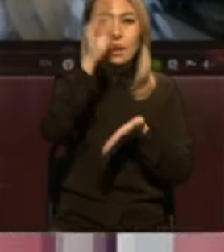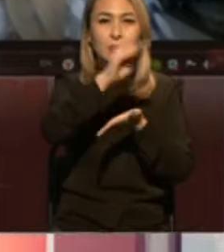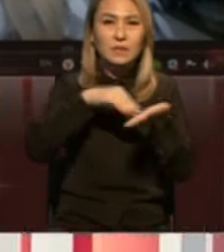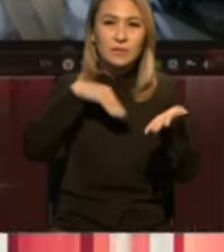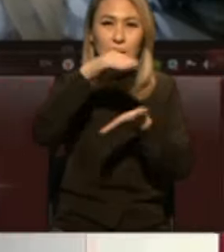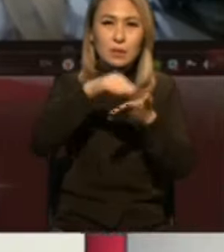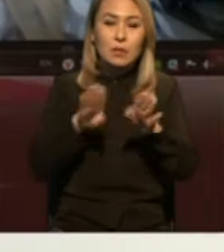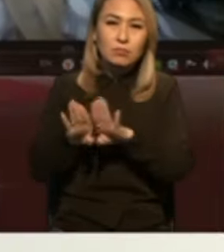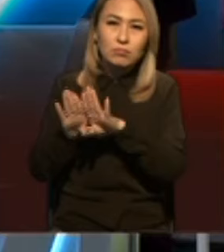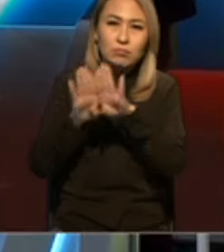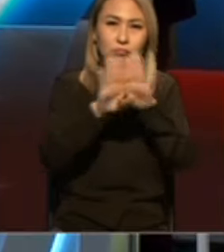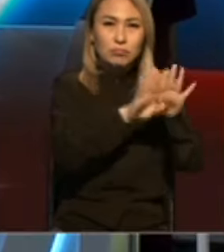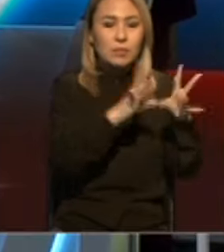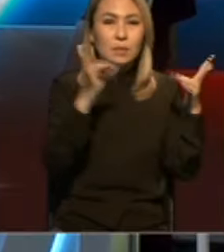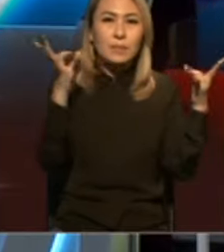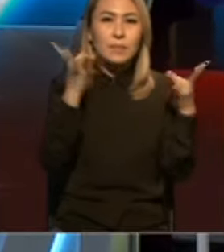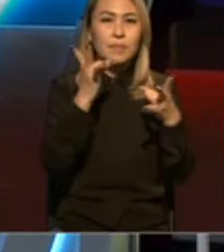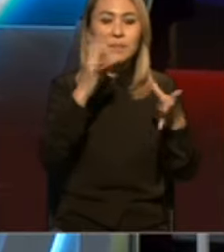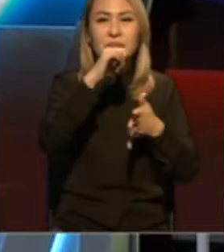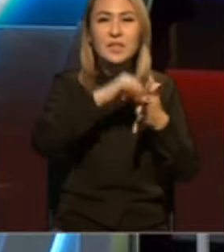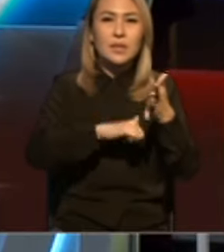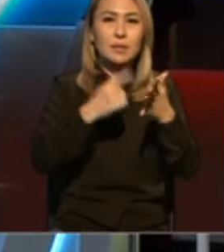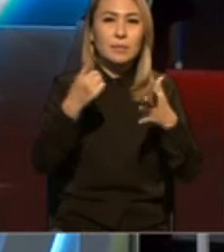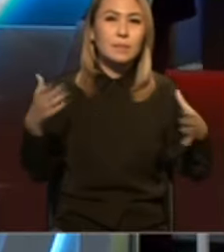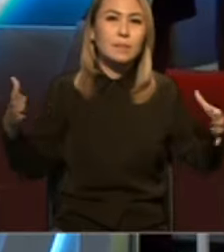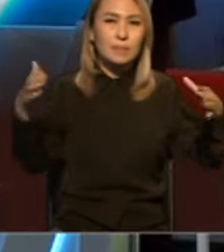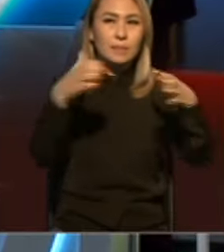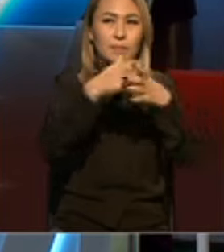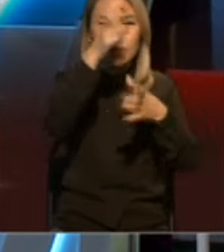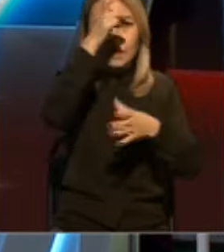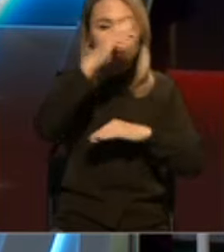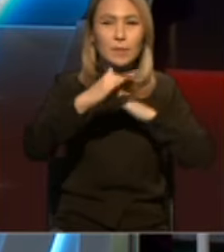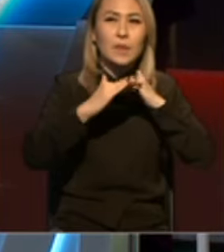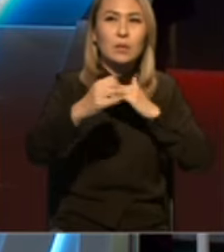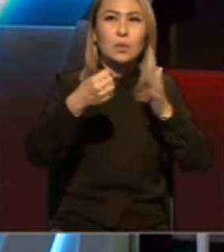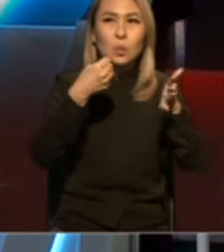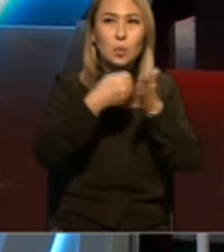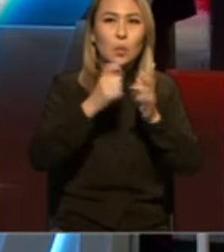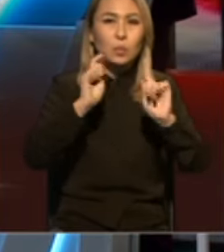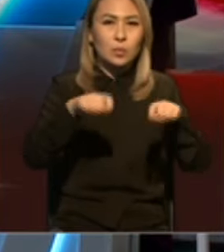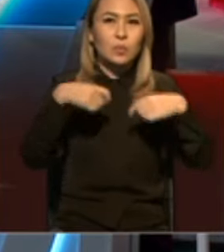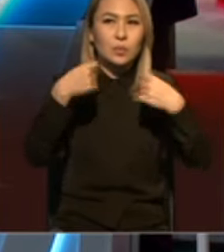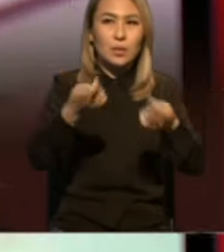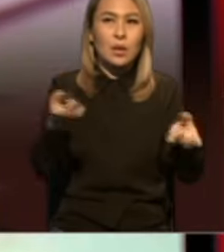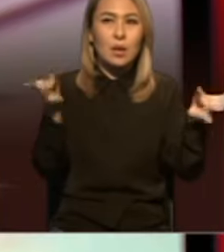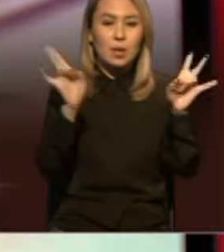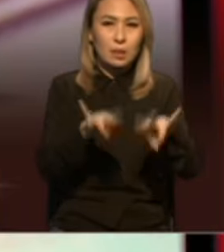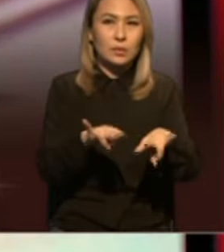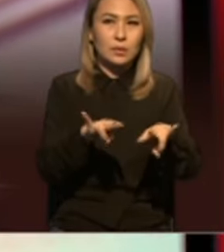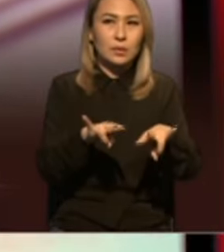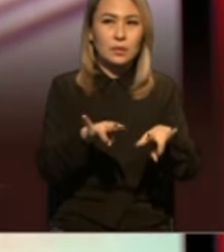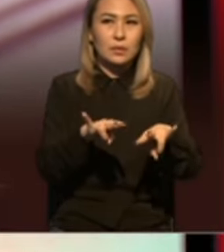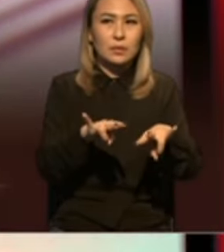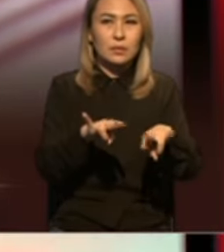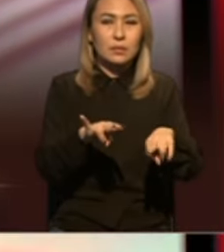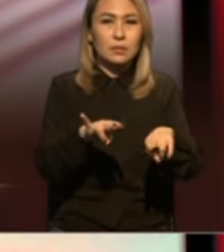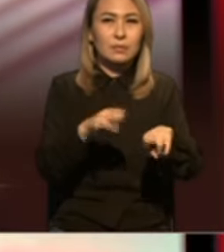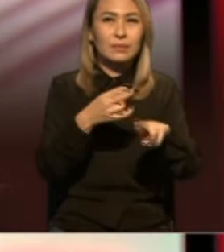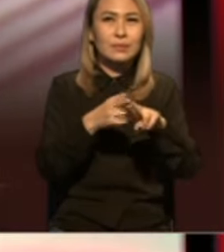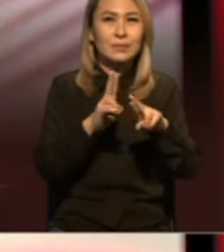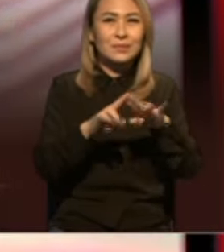тақырыптар болу керек. Осы себебі біз бір түрк әлемі деп айтамыз да, саммитке дейін айтамыз да, сонымен қаламыз. Сондықтан